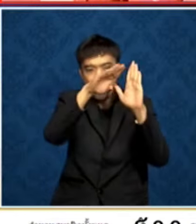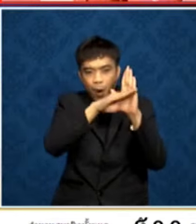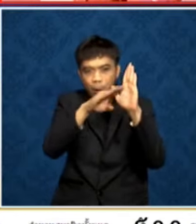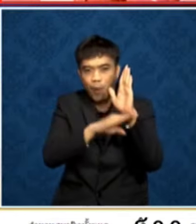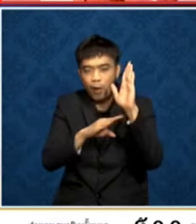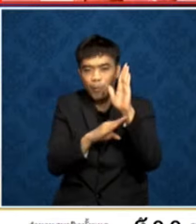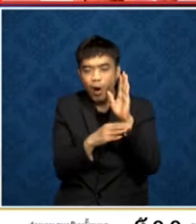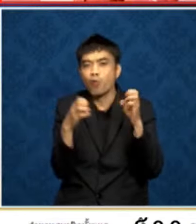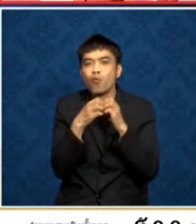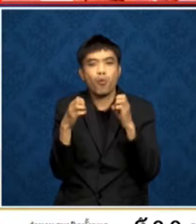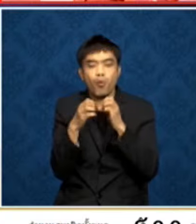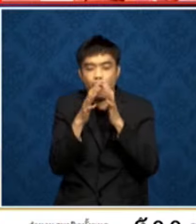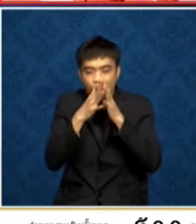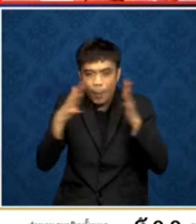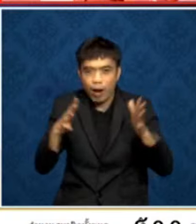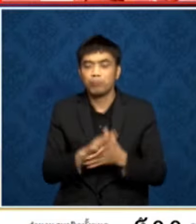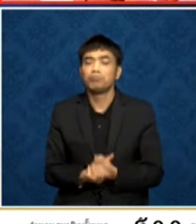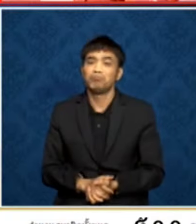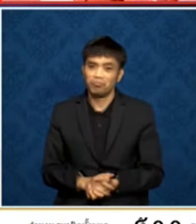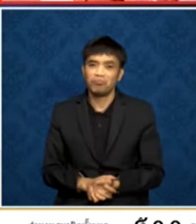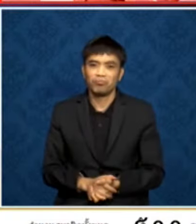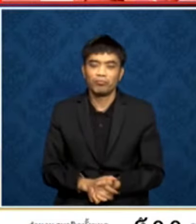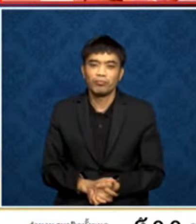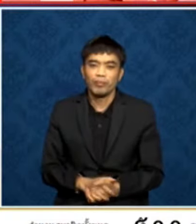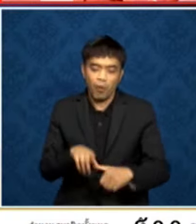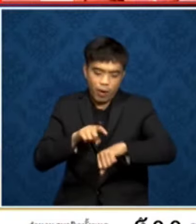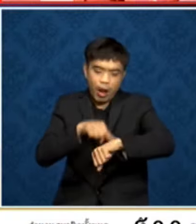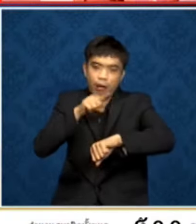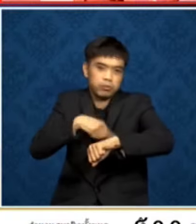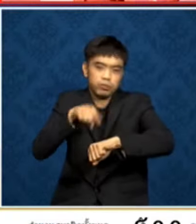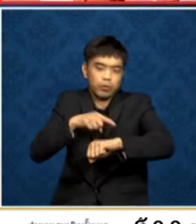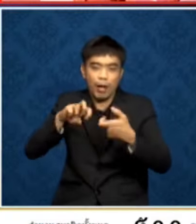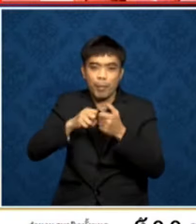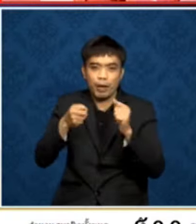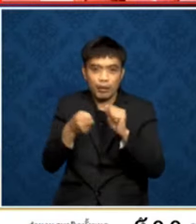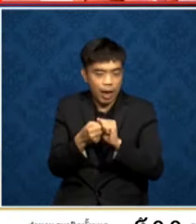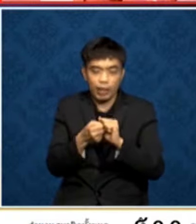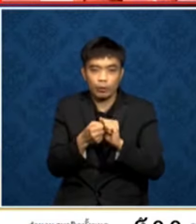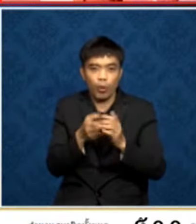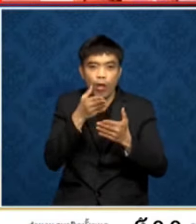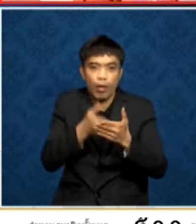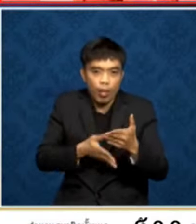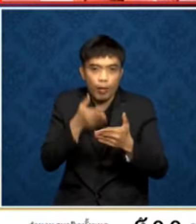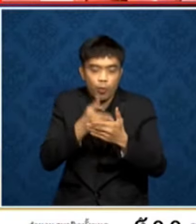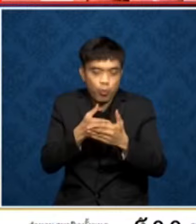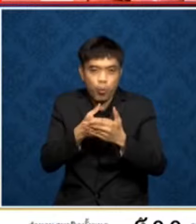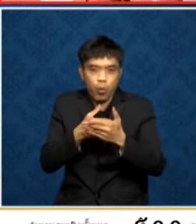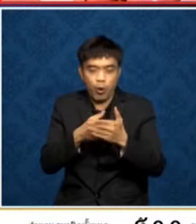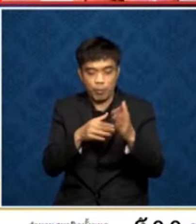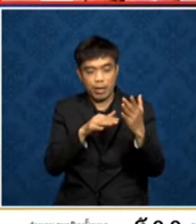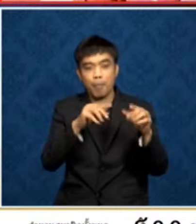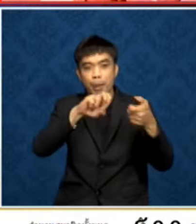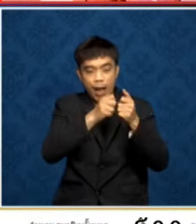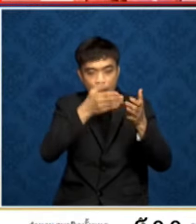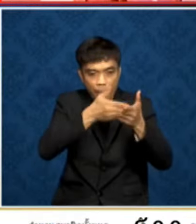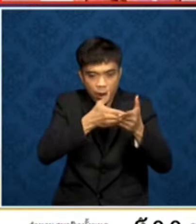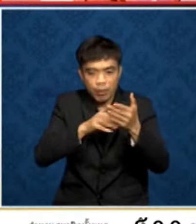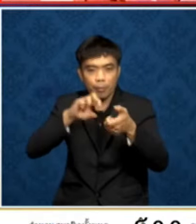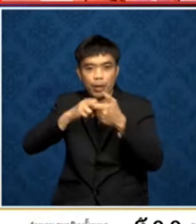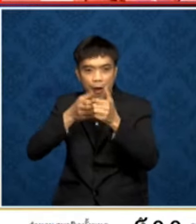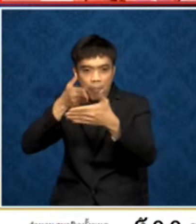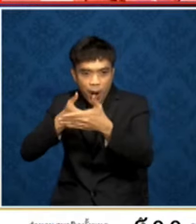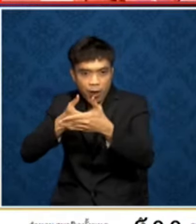ปัญหาแต่ละเรื่องยุ่งยากยาวนานและติดปัญหาคอขวดมีคอขวดอยู่หลายที่ค่ะทำให้มี